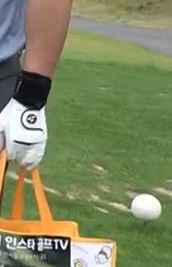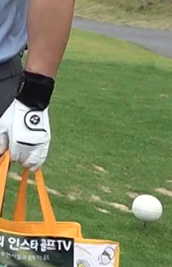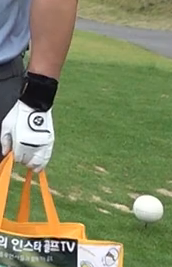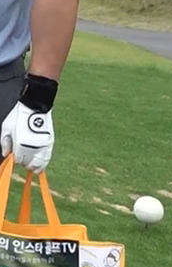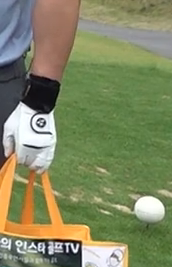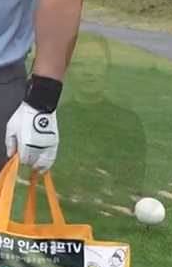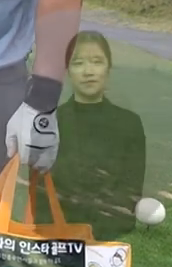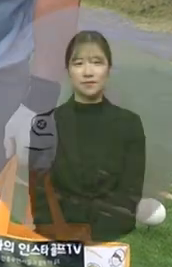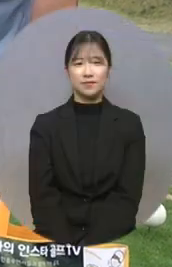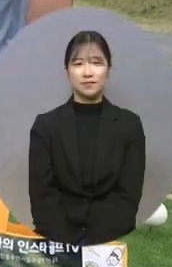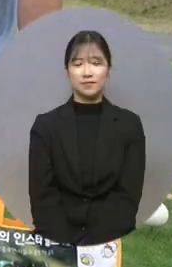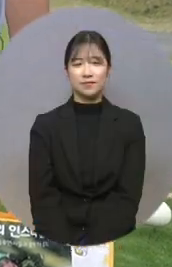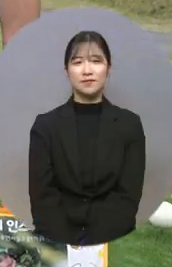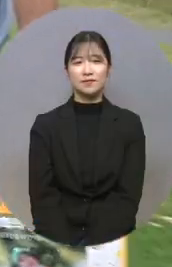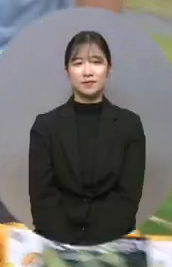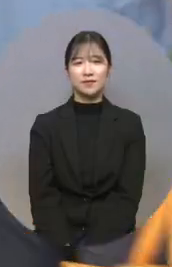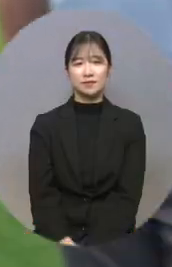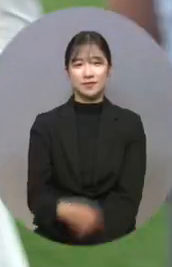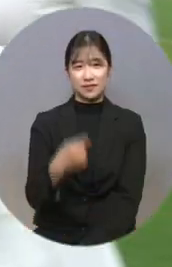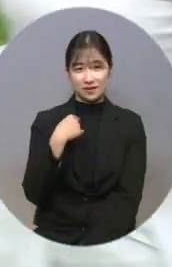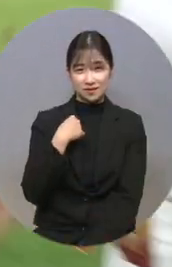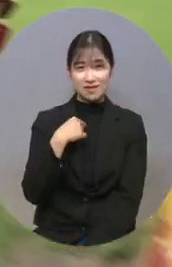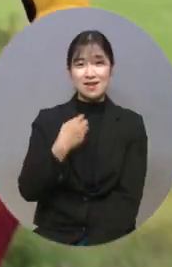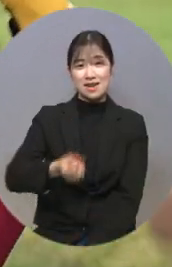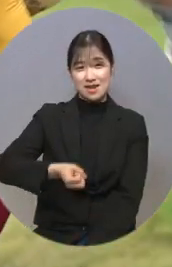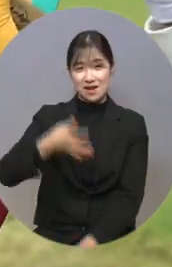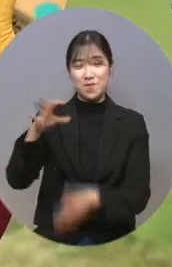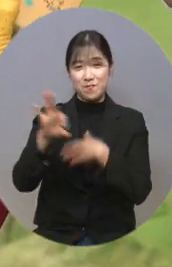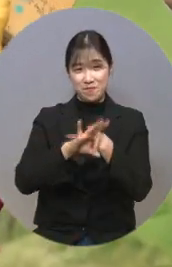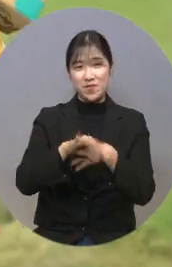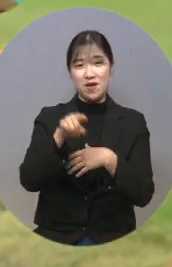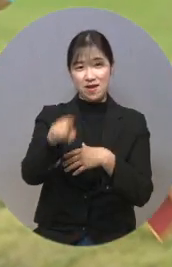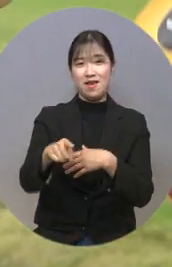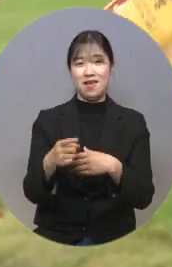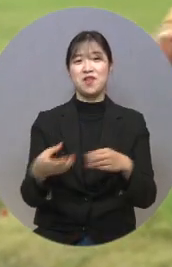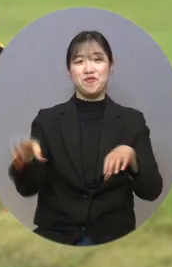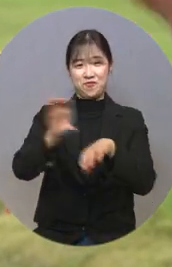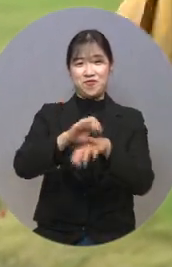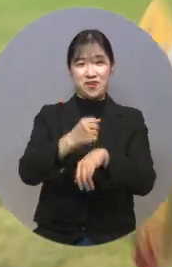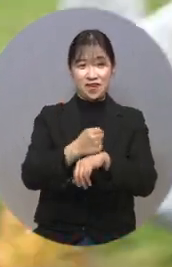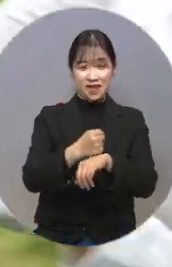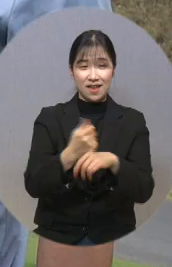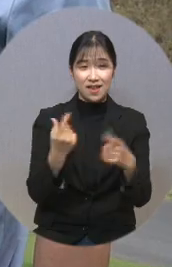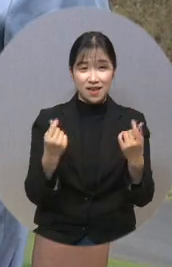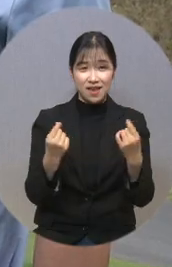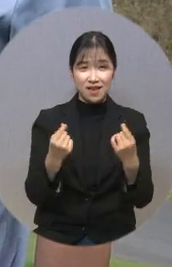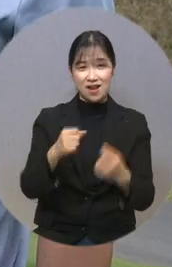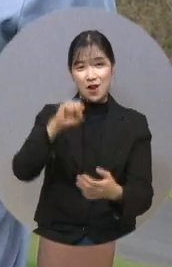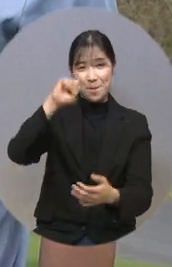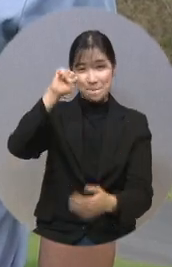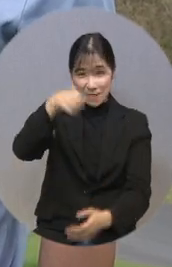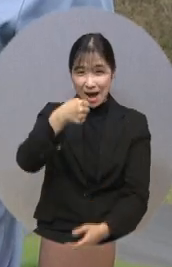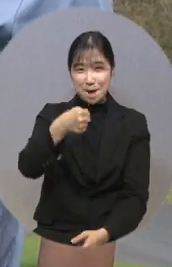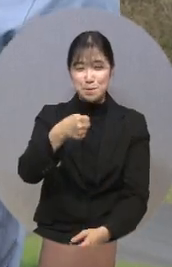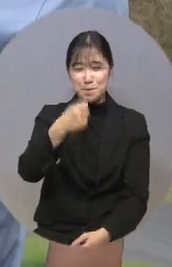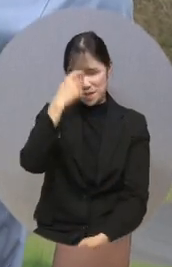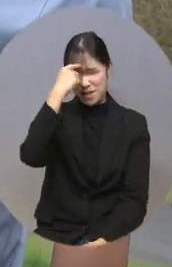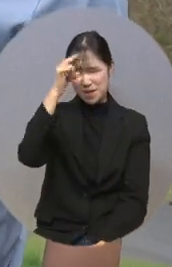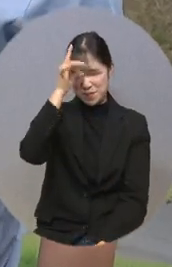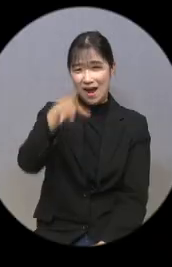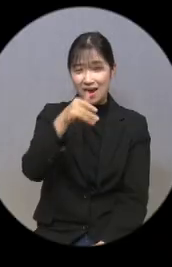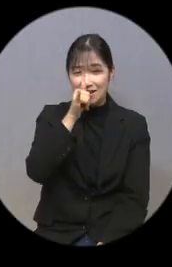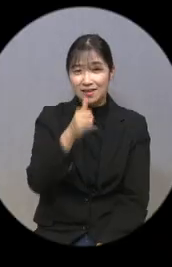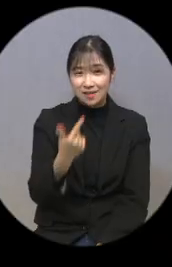우리 이윤이 받고 두 개야. 맛빵 플러스 꿀맛 양. 받고 두 개. 오케이? 꿀맛도 있다요? 맛빵 플러스 꿀맛? 꿀맛? 오케이? 오케이. 오케이. 오케이,